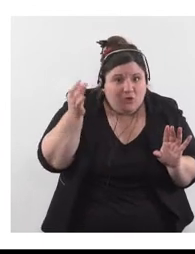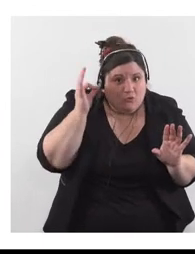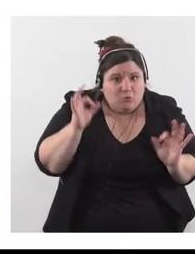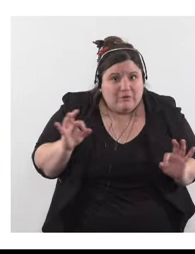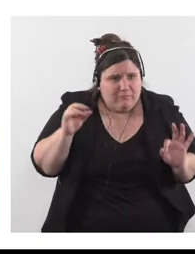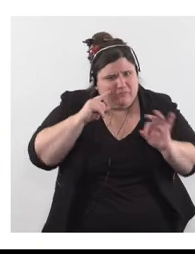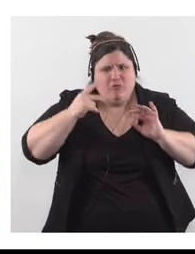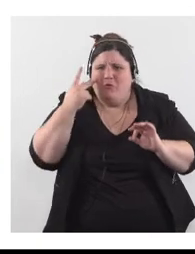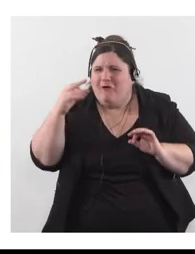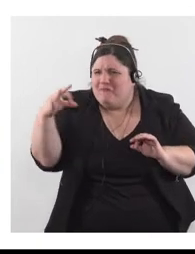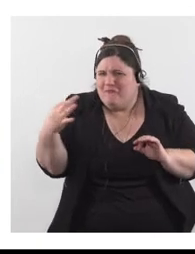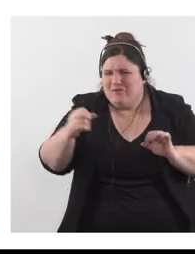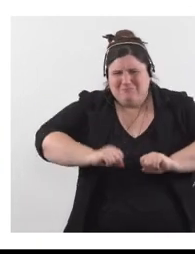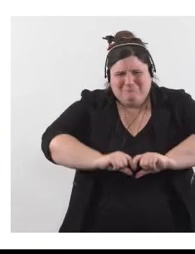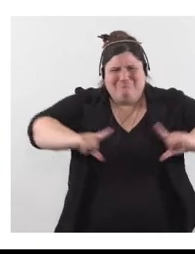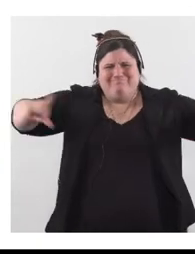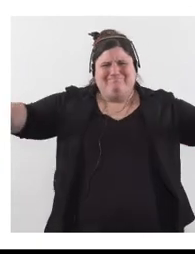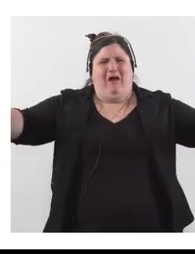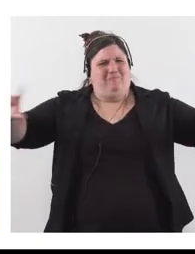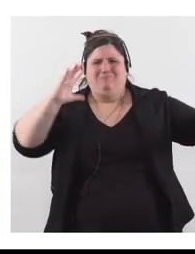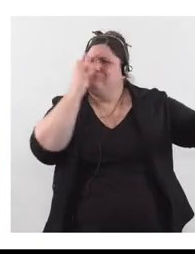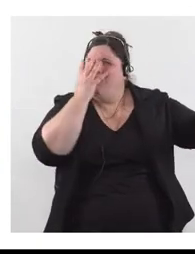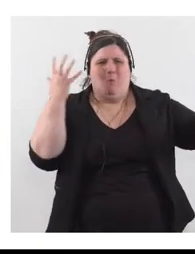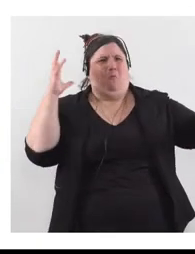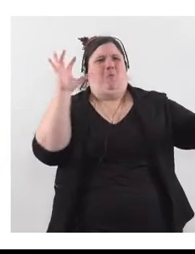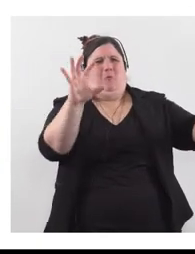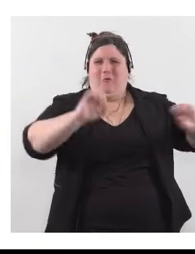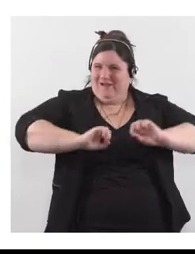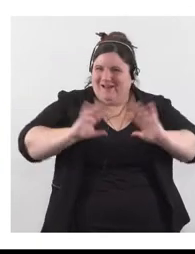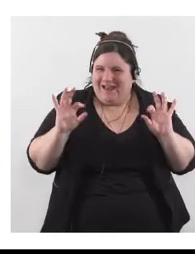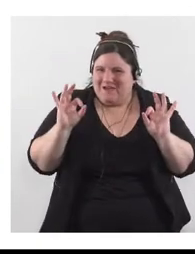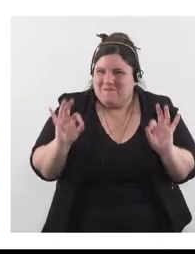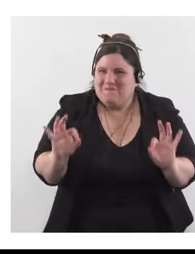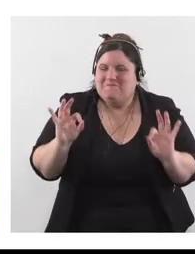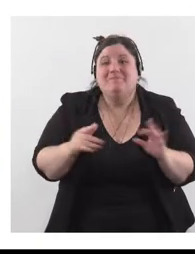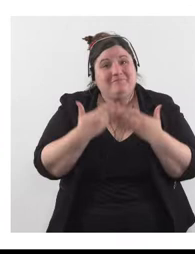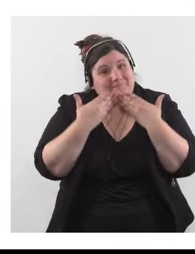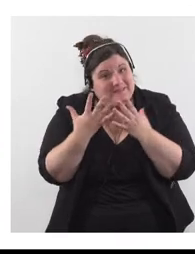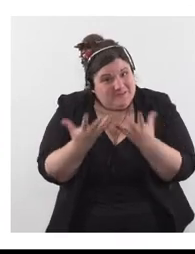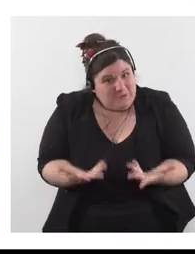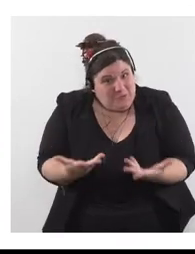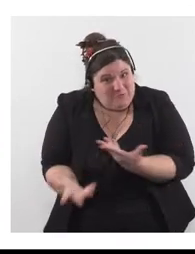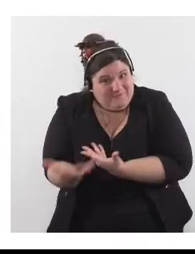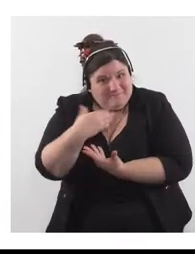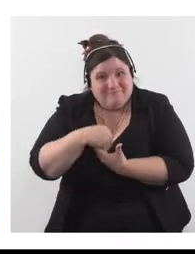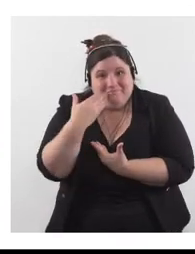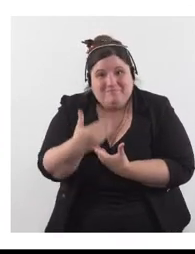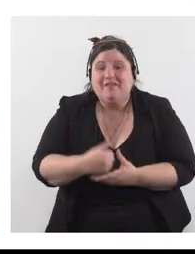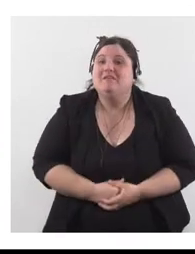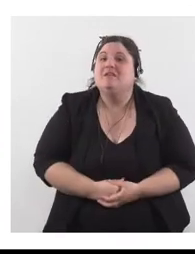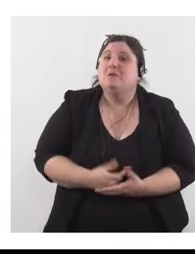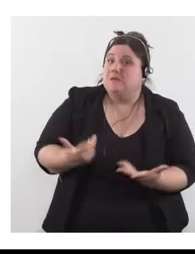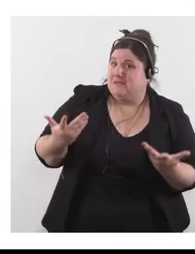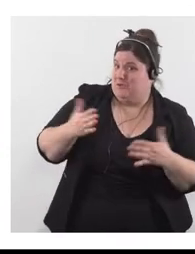On vous voit en plein écran, tout le monde vous voit très bien. Merci d'être avec nous aujourd'hui. Je sais que vous ne pouviez pas